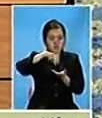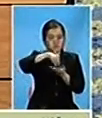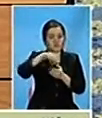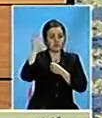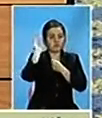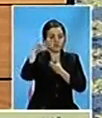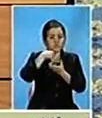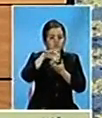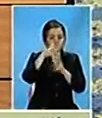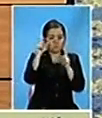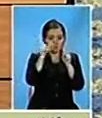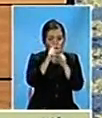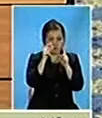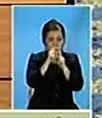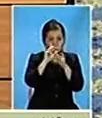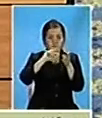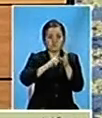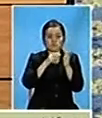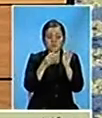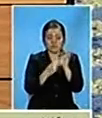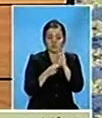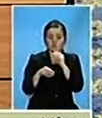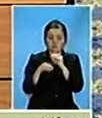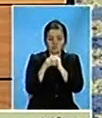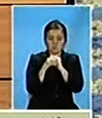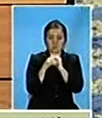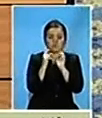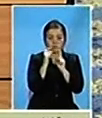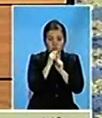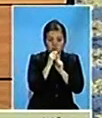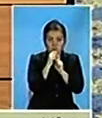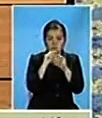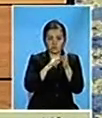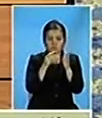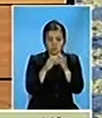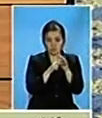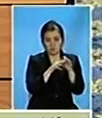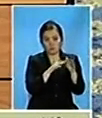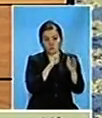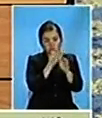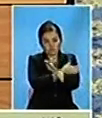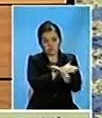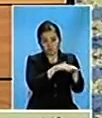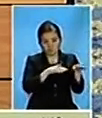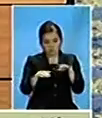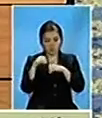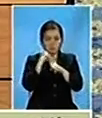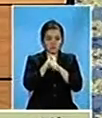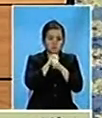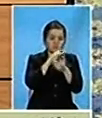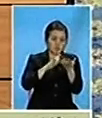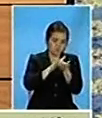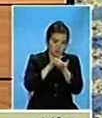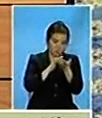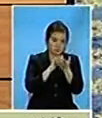ามศัพท์ที่อาจจะเพิ่มขึ้นเนี่ยหมายรวมถึงให้หมายรวมถึงการเตรียมการผลิตยาแพทย์แผนไทยการผลิตอุปกรณ์เครื่องมือทางการ